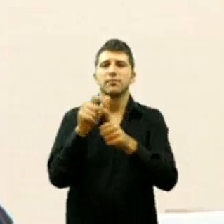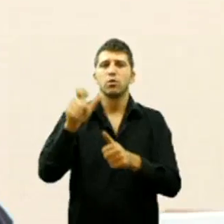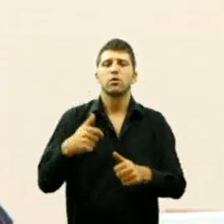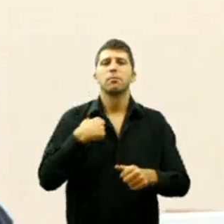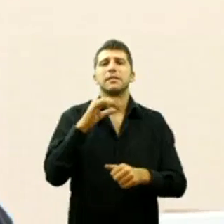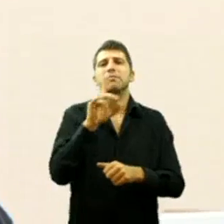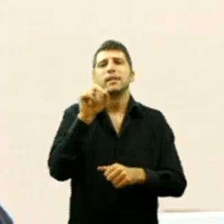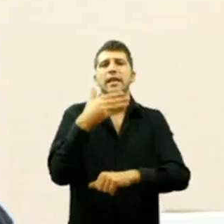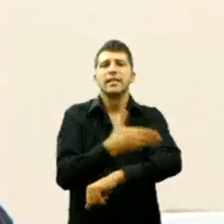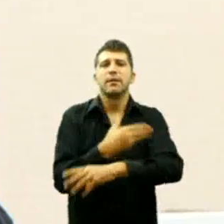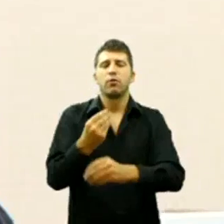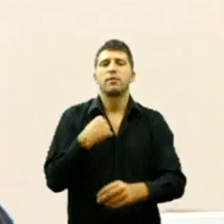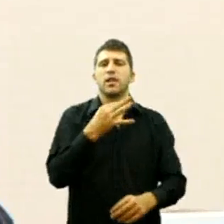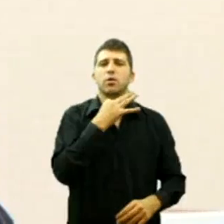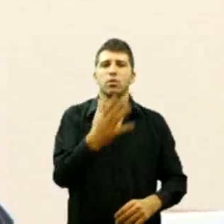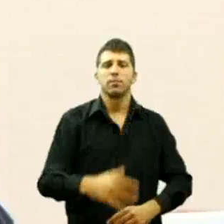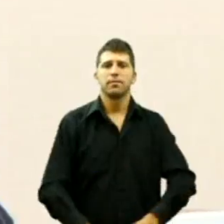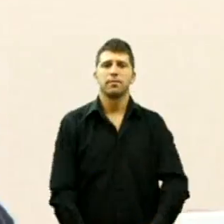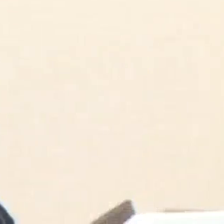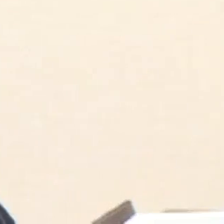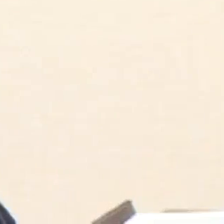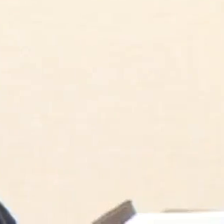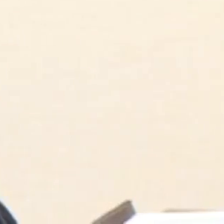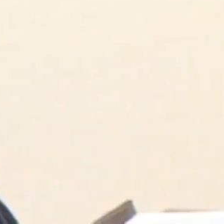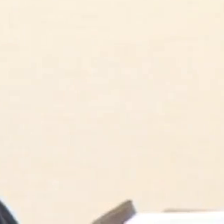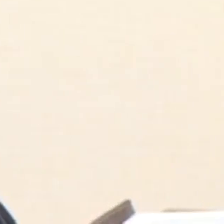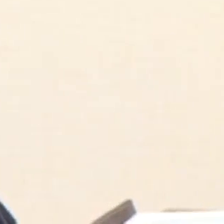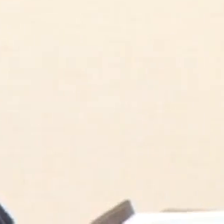hizmet etmeye çalışıyoruz. Teşekkür ediyorum.